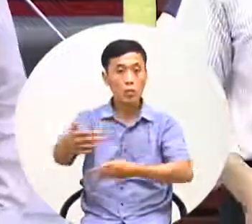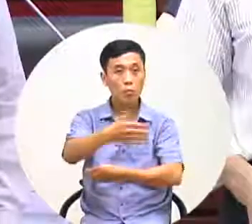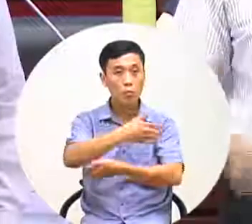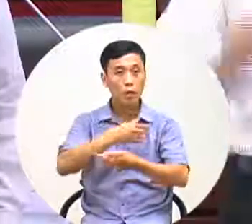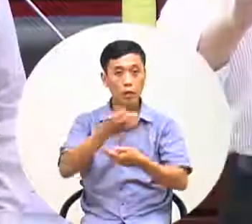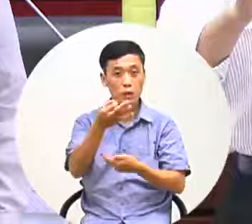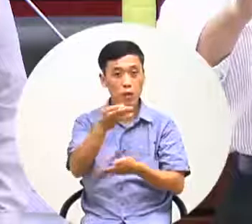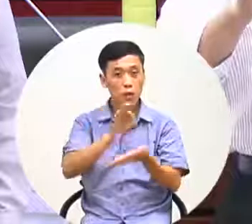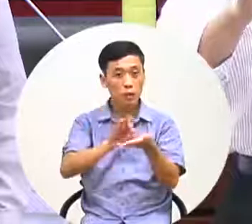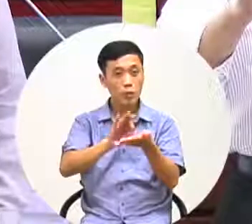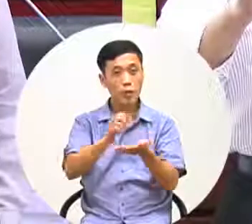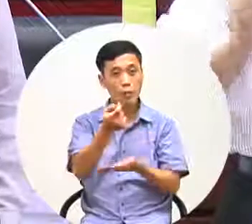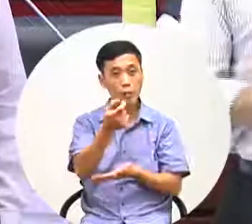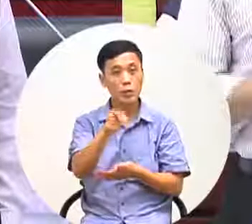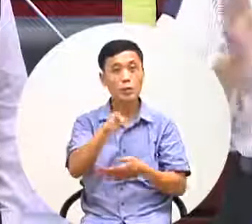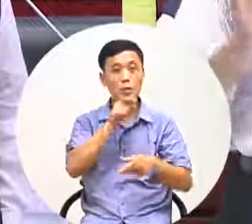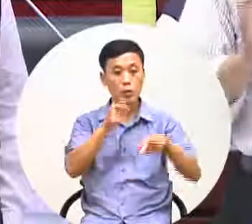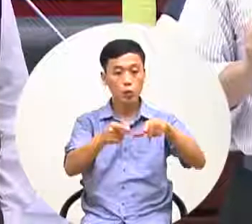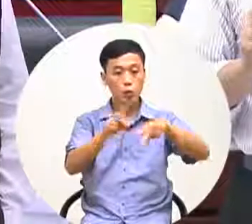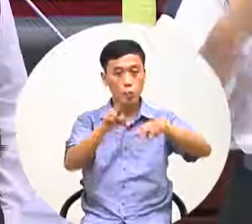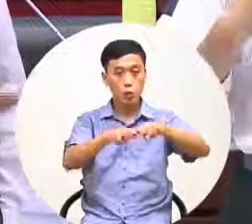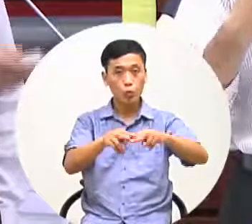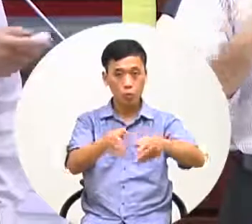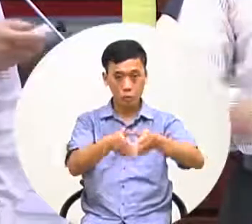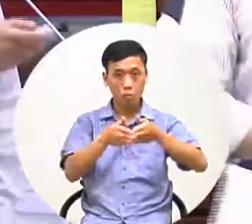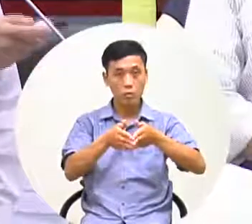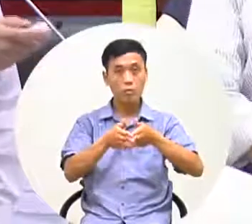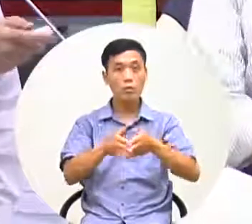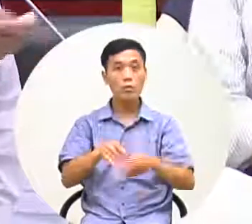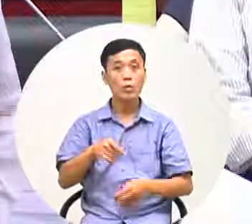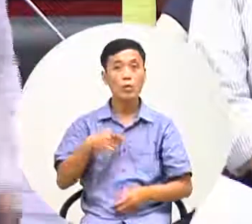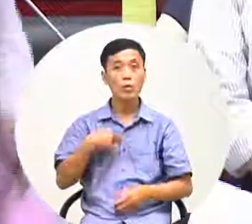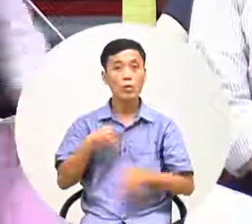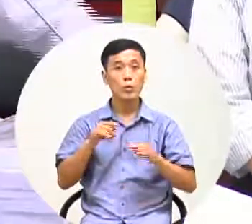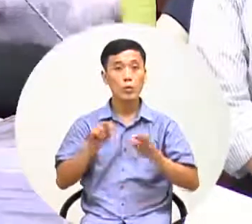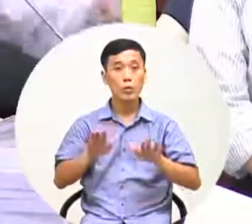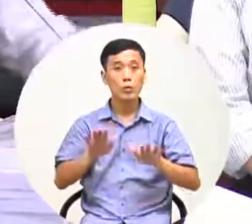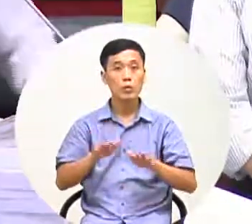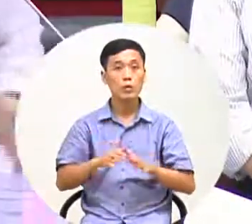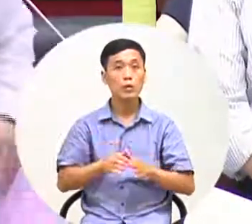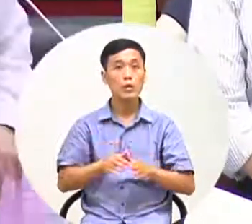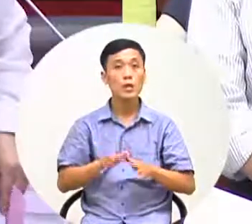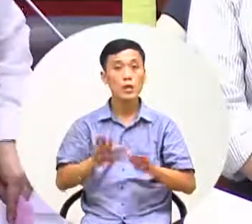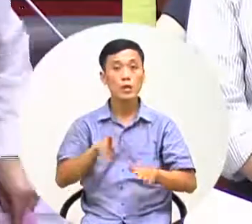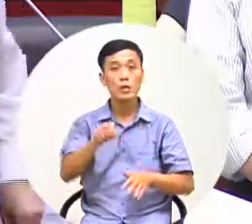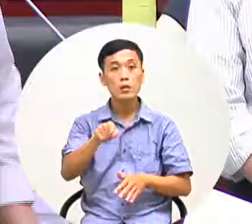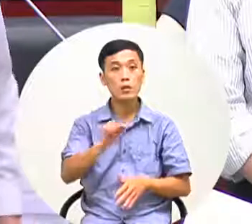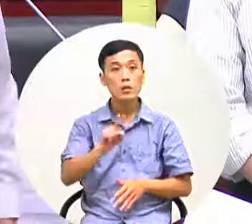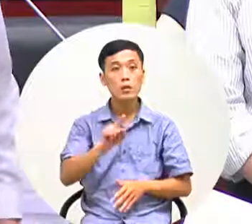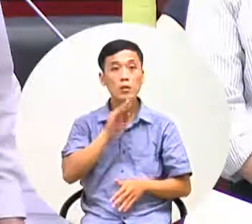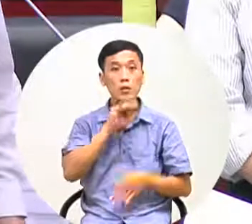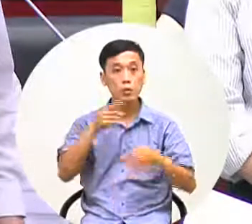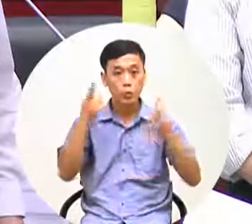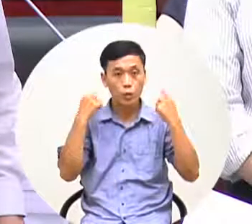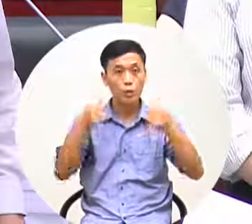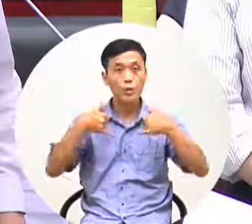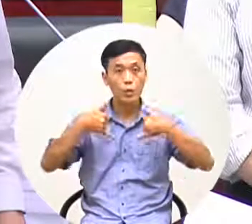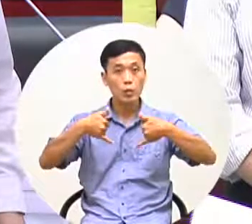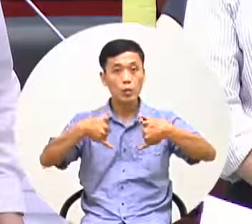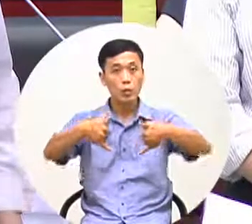啊， 这个跟。 因为他说是因为原来的那条路现在就是还他的他提供出来